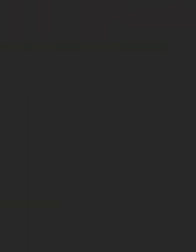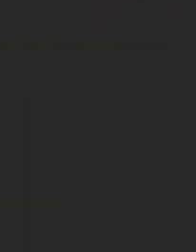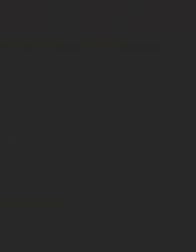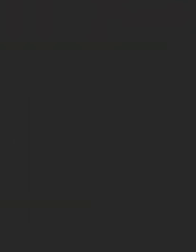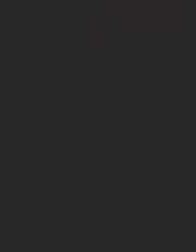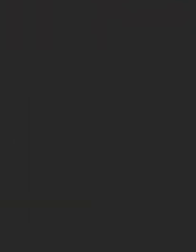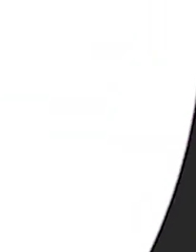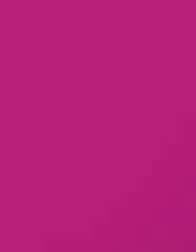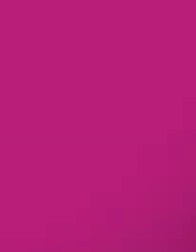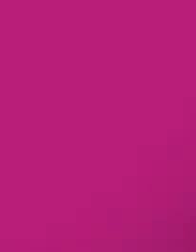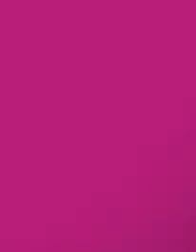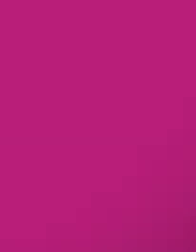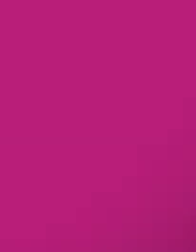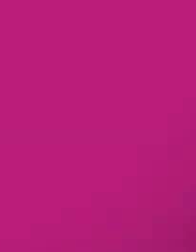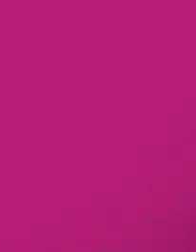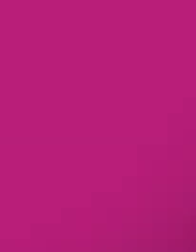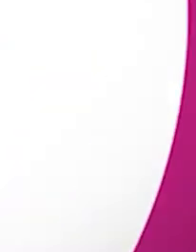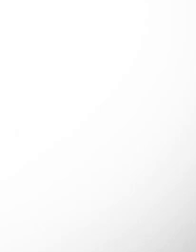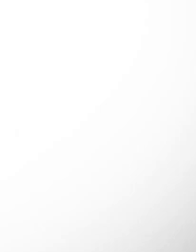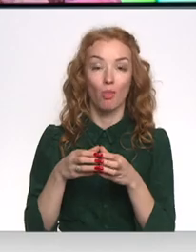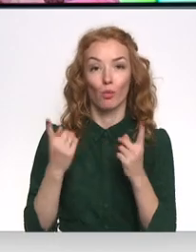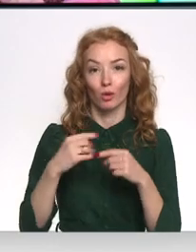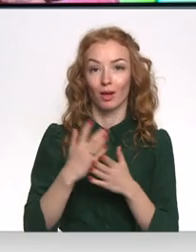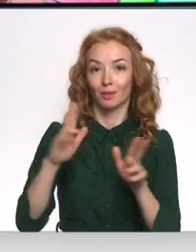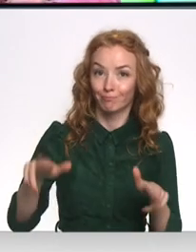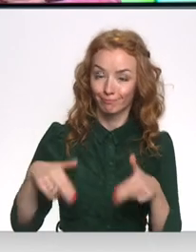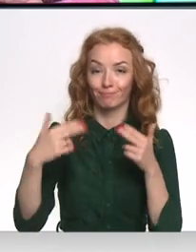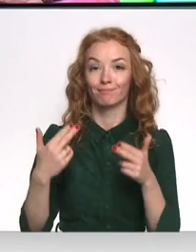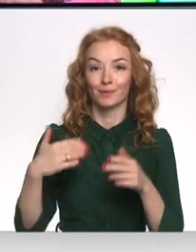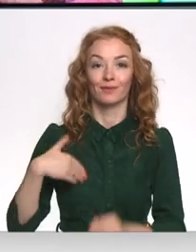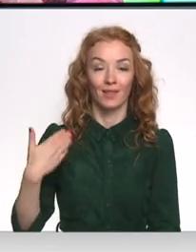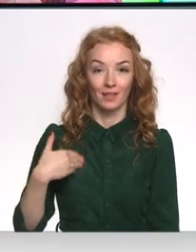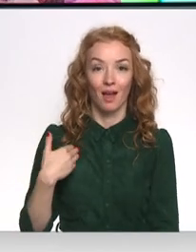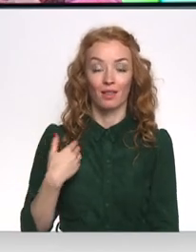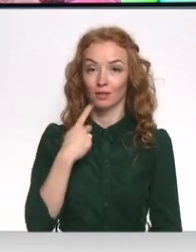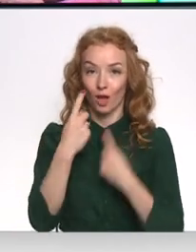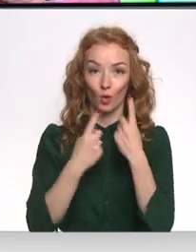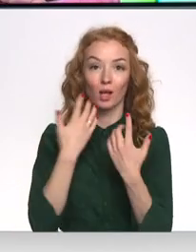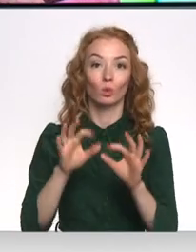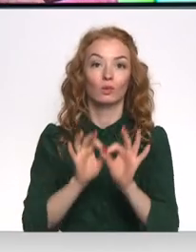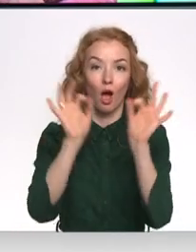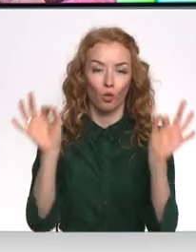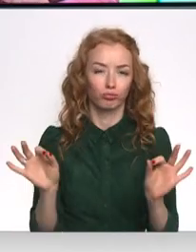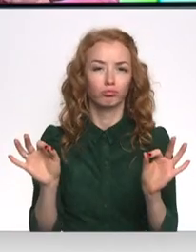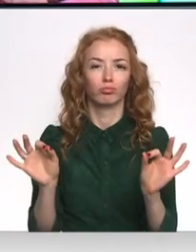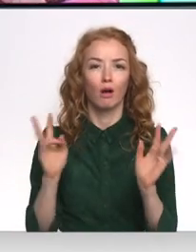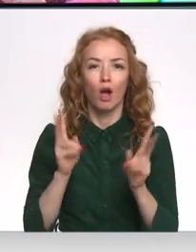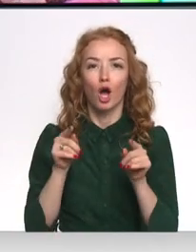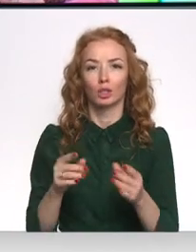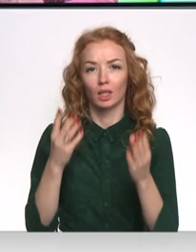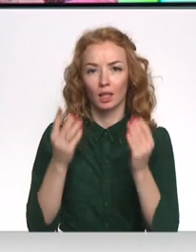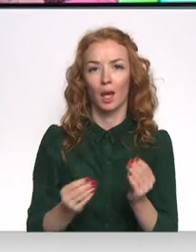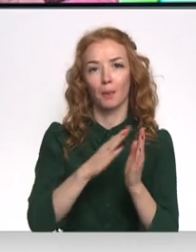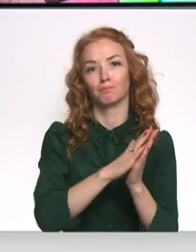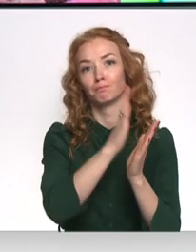Re, viss ēters ir te! Es sveicinātu, Madara, sarunas ir sākušās. Saki, lūdzu, kā šī diena ir